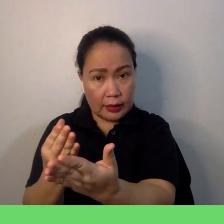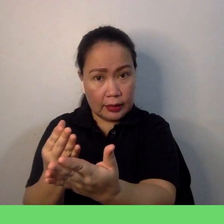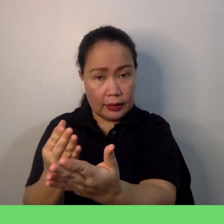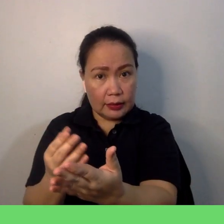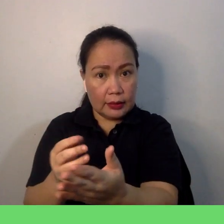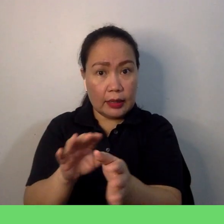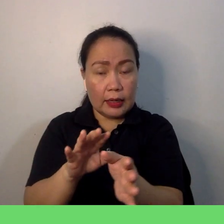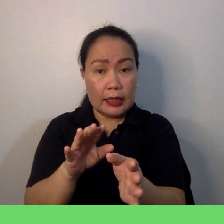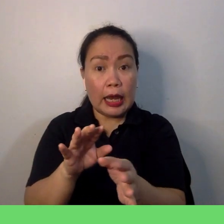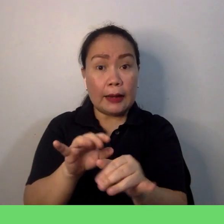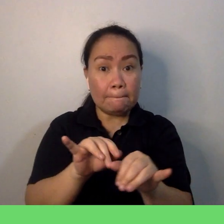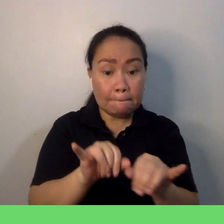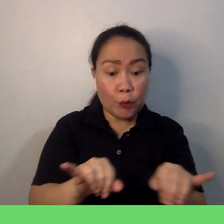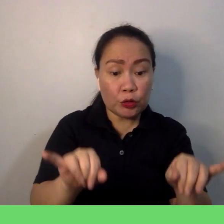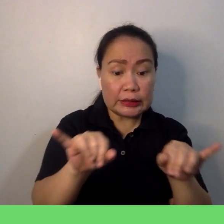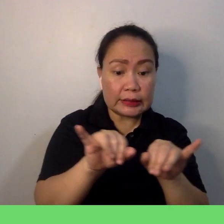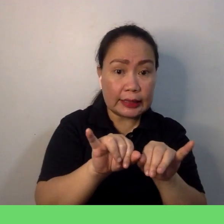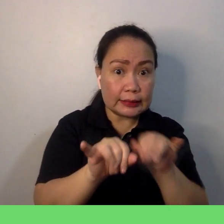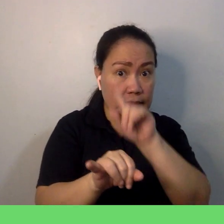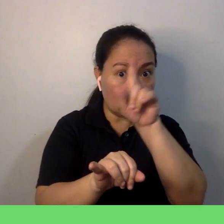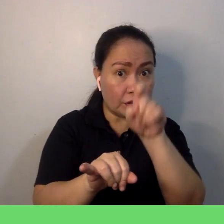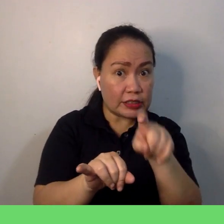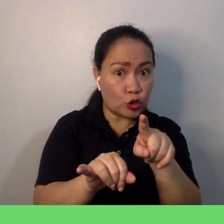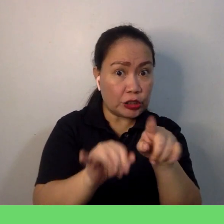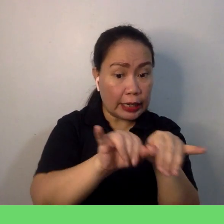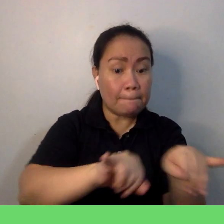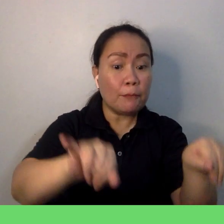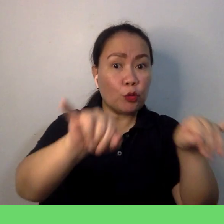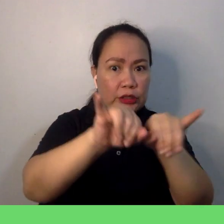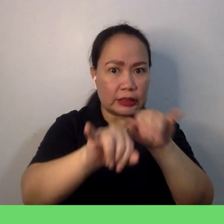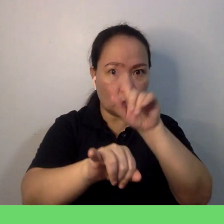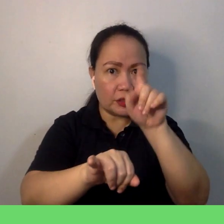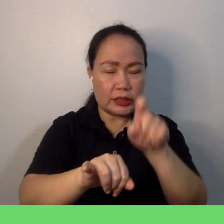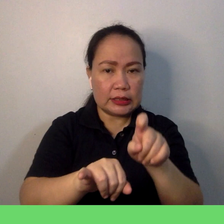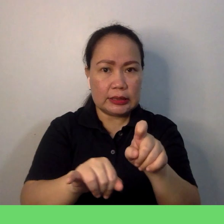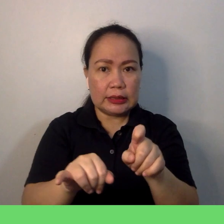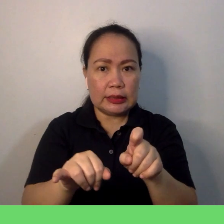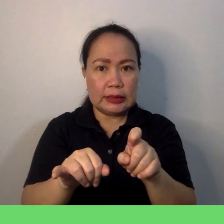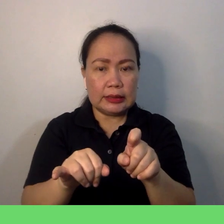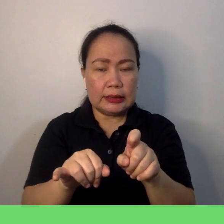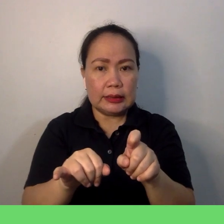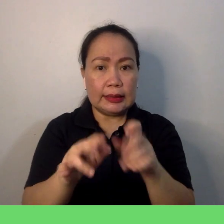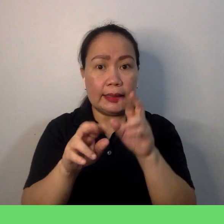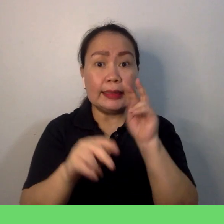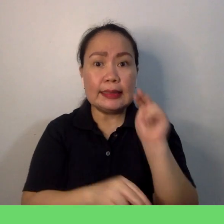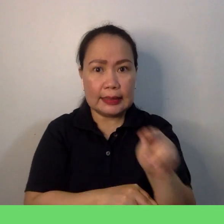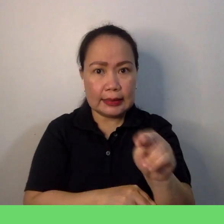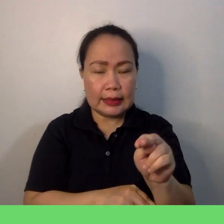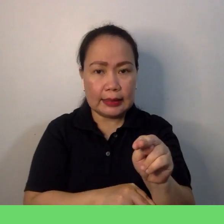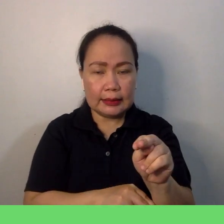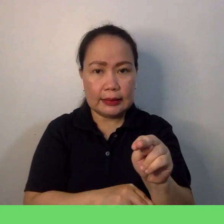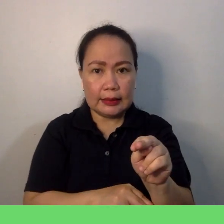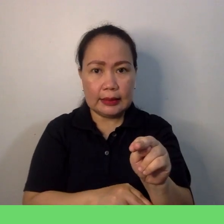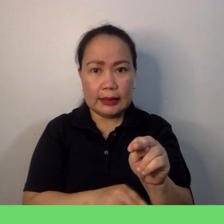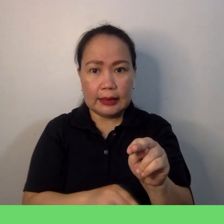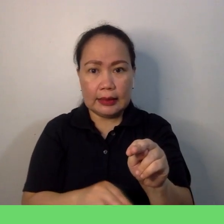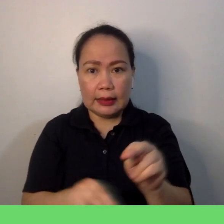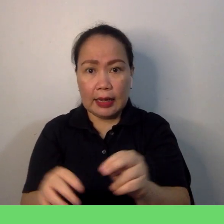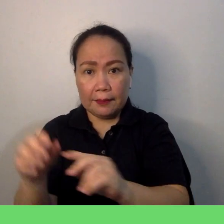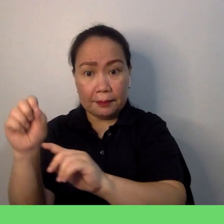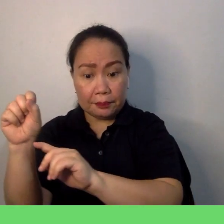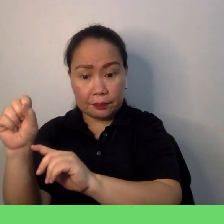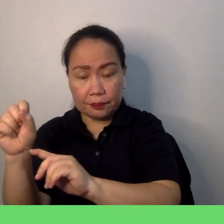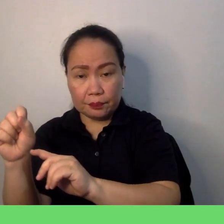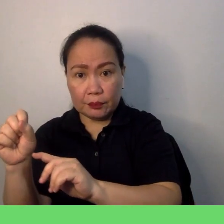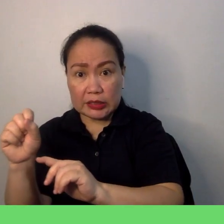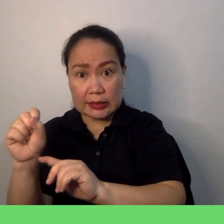natin, dapat po relevant po doon sa ating study. Okay? O doon sa problem na